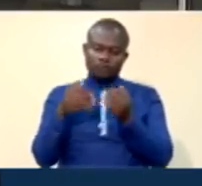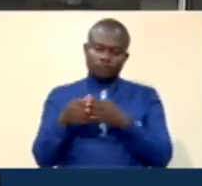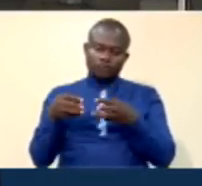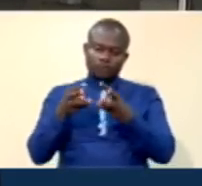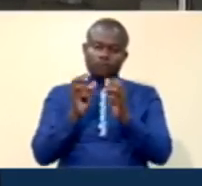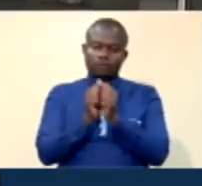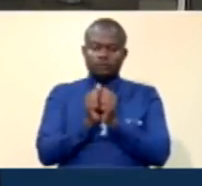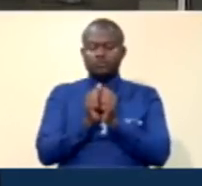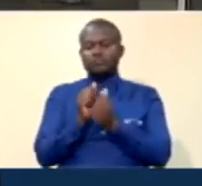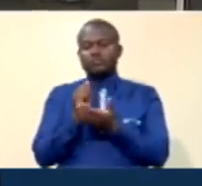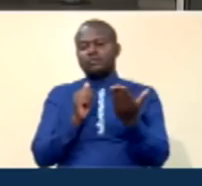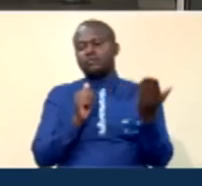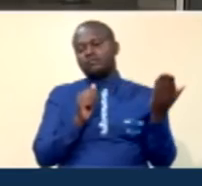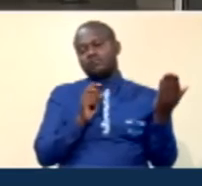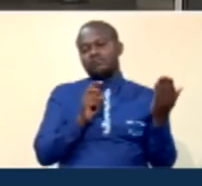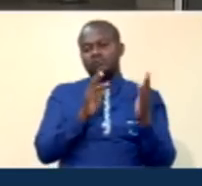buryo